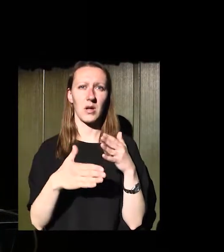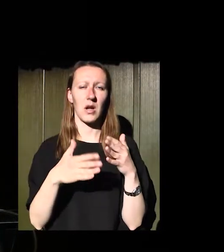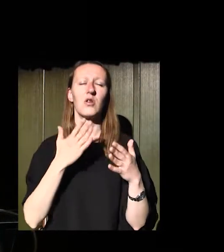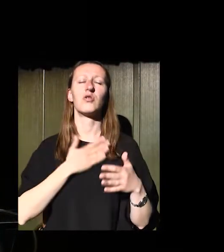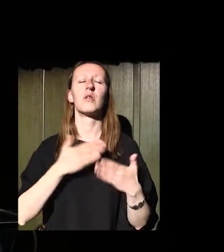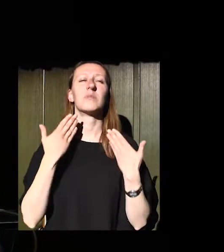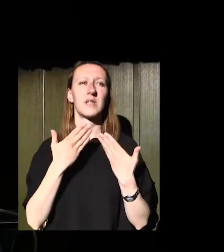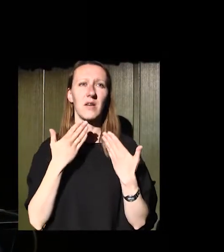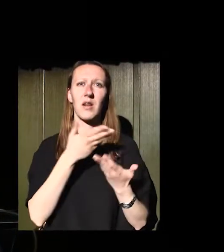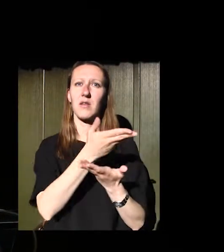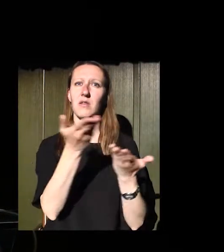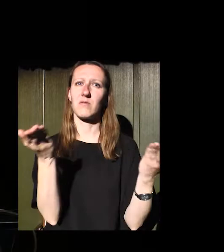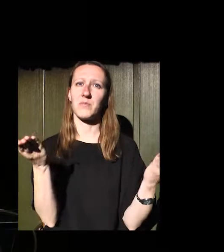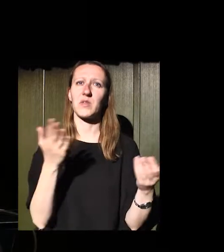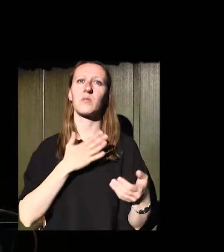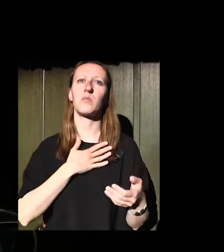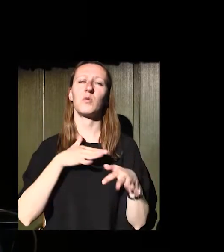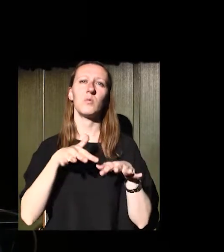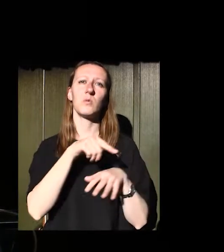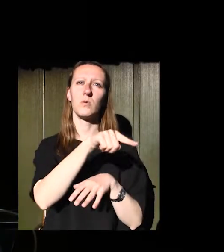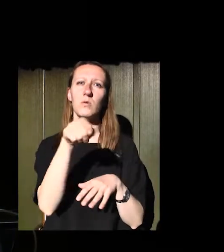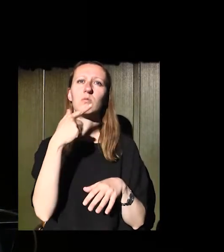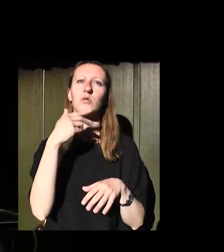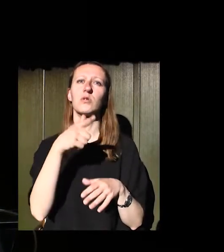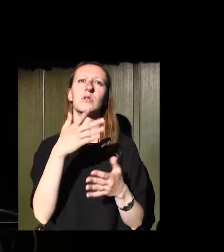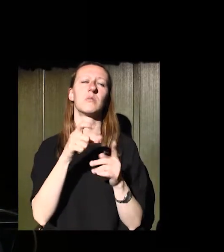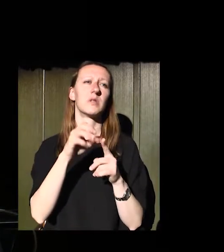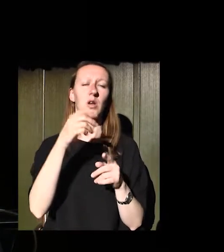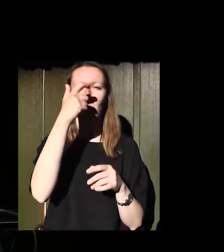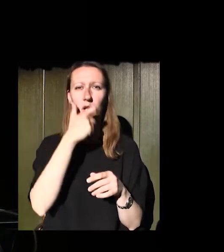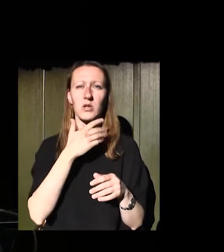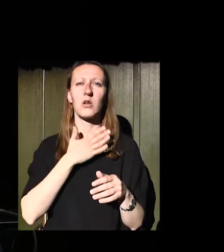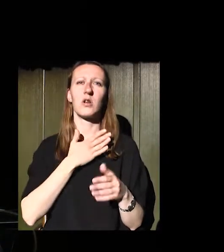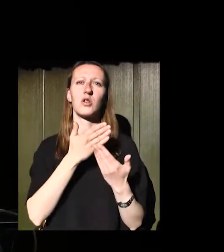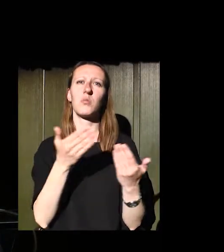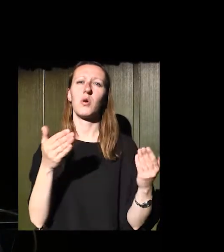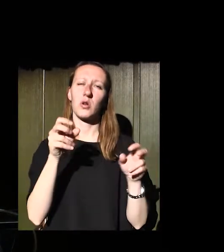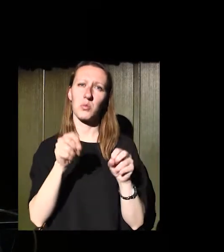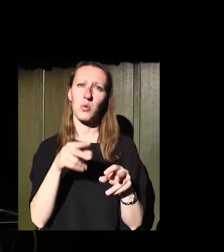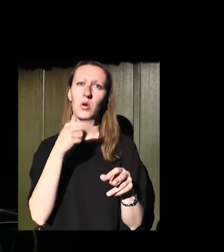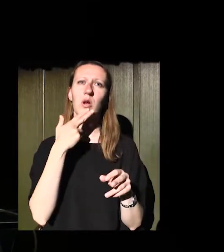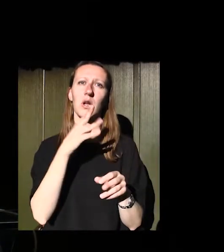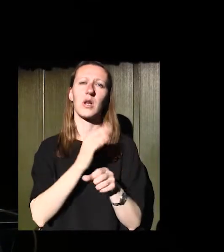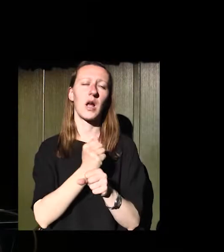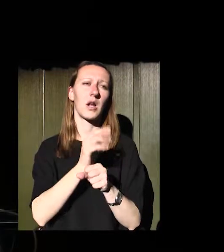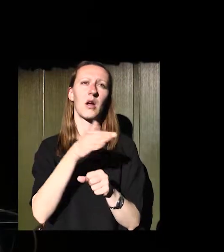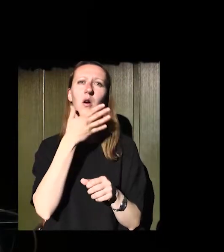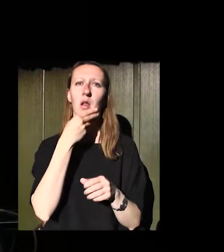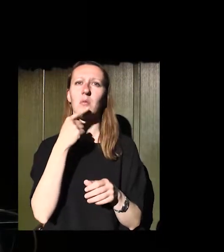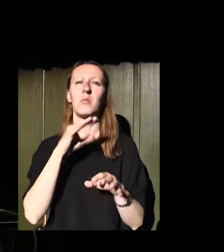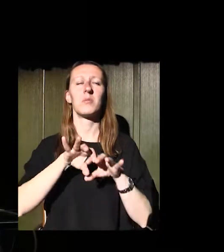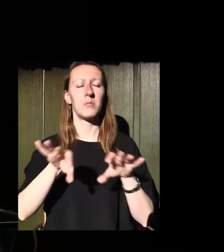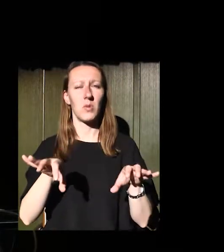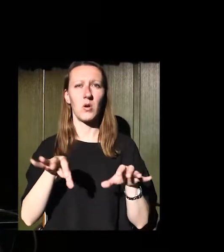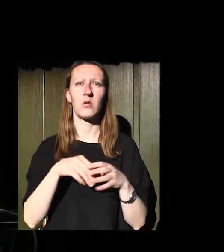kraju, želim se zahvaliti vama, mojim sugrađanima, što ste dio identiteta naše moderne Pule i činite je tako lijepom